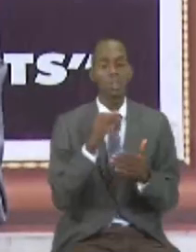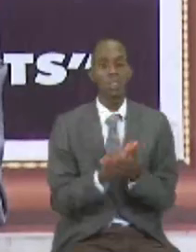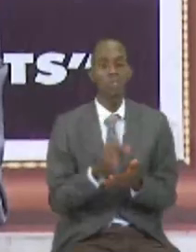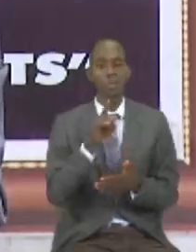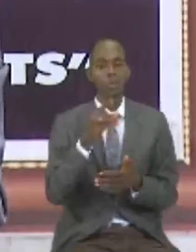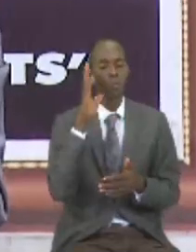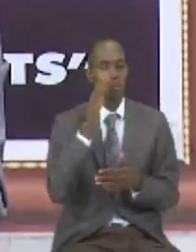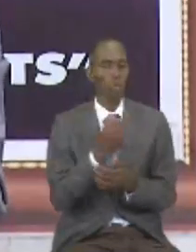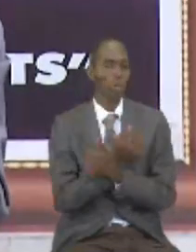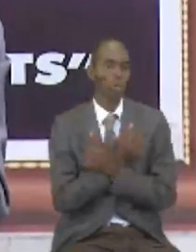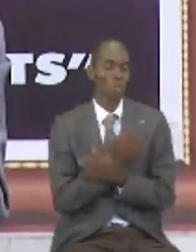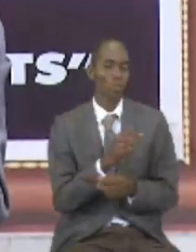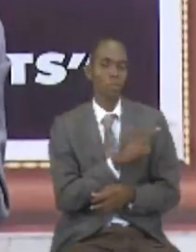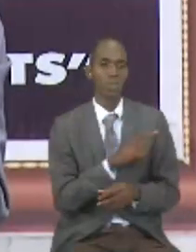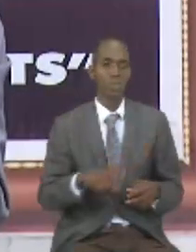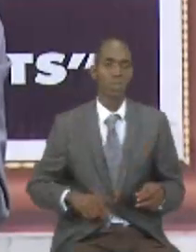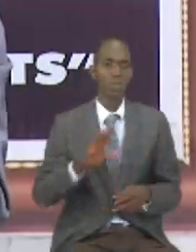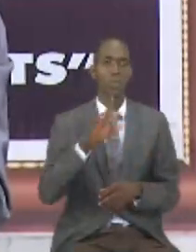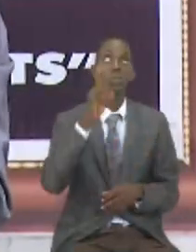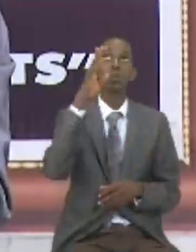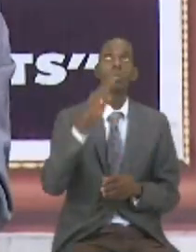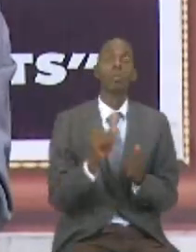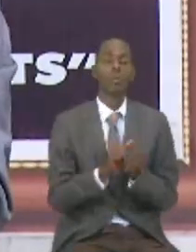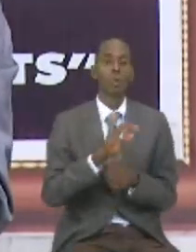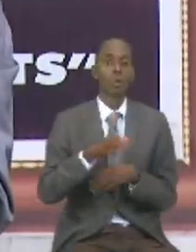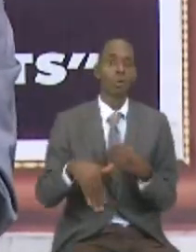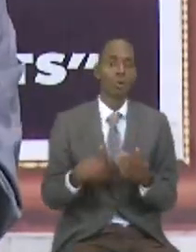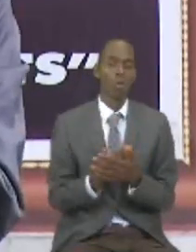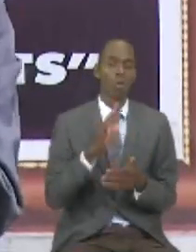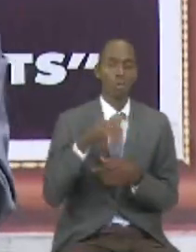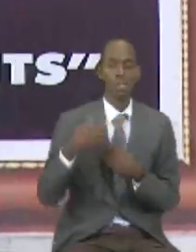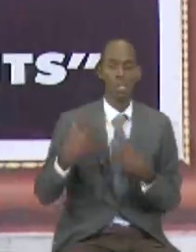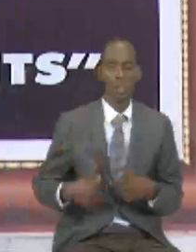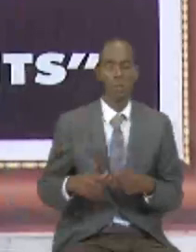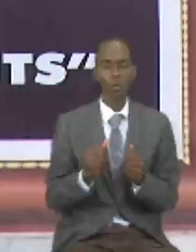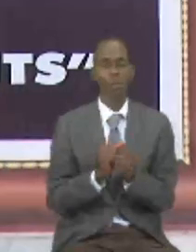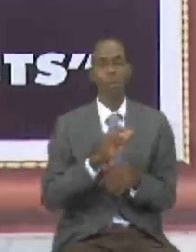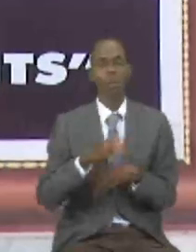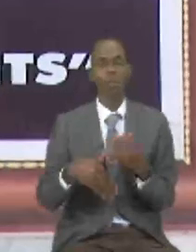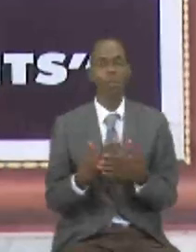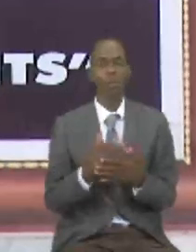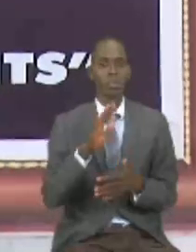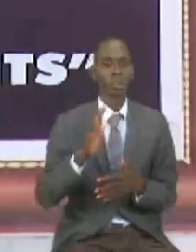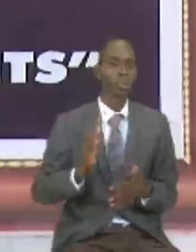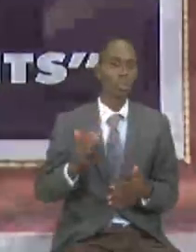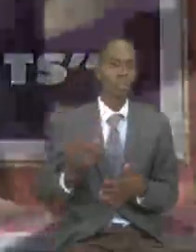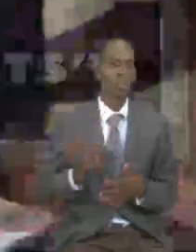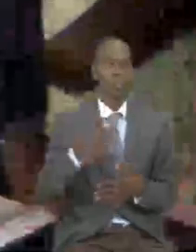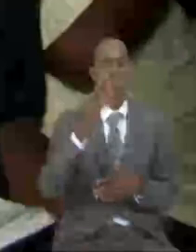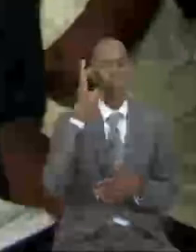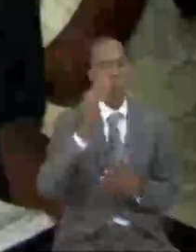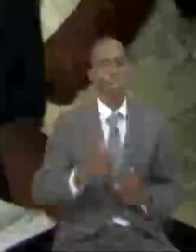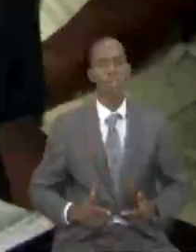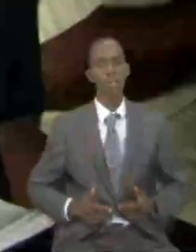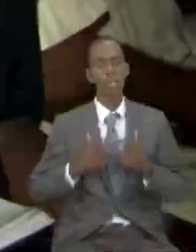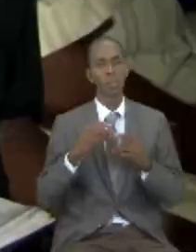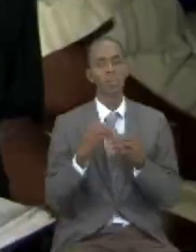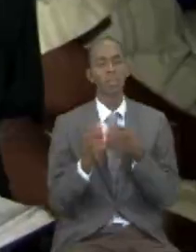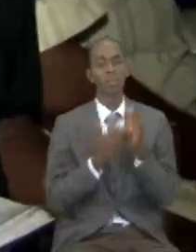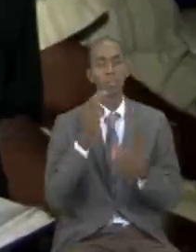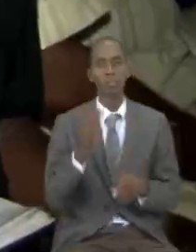suit? Et que tu aimeras l'Éternel, ton Dieu, de tout ton cœur et de toute ton âme, afin que tu vives. Vous